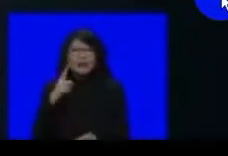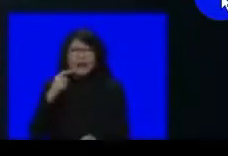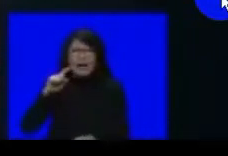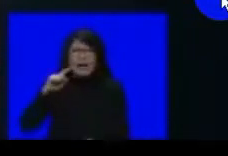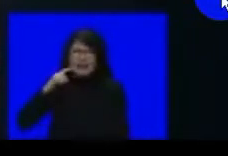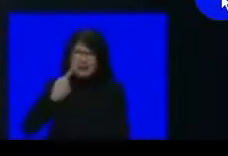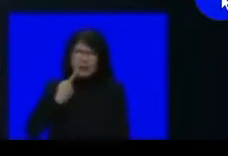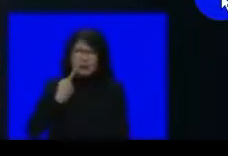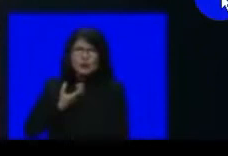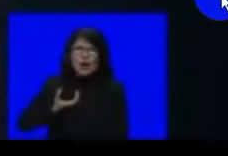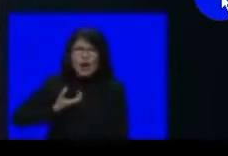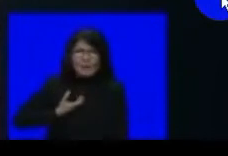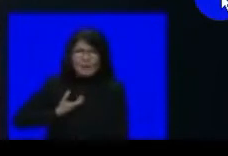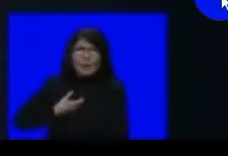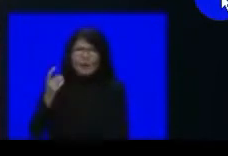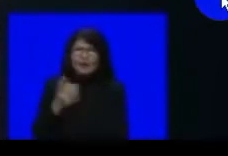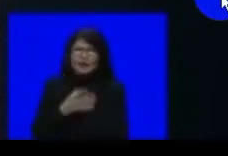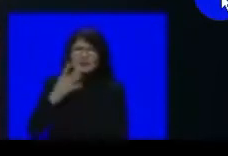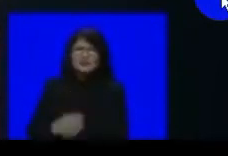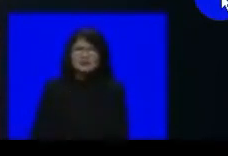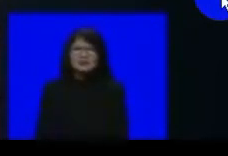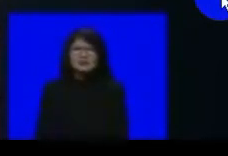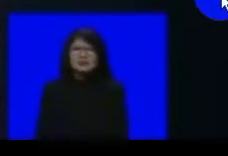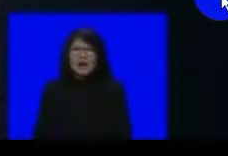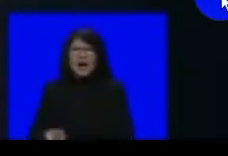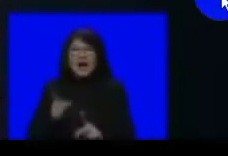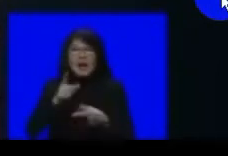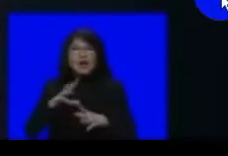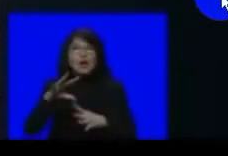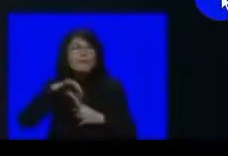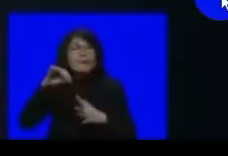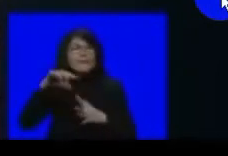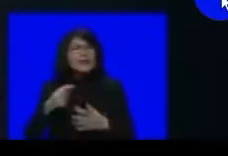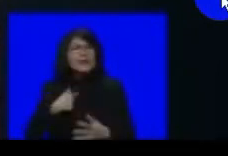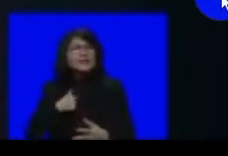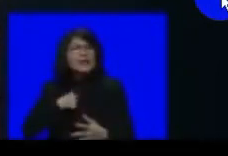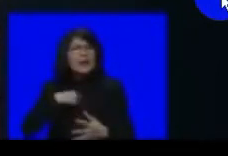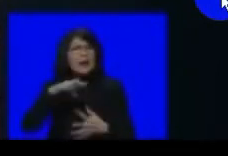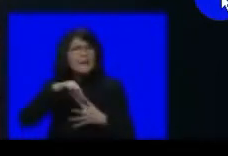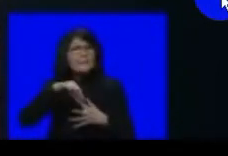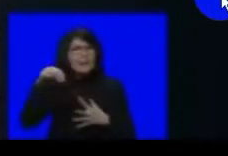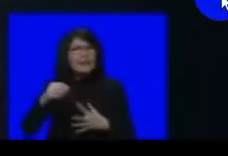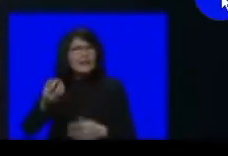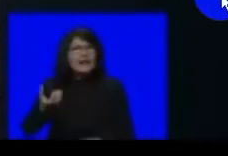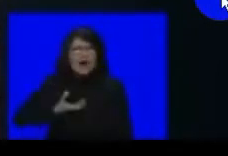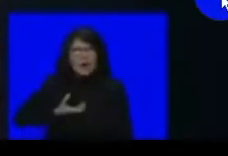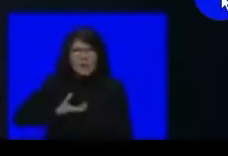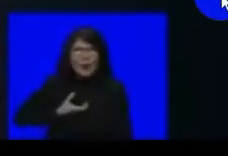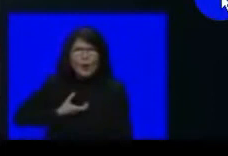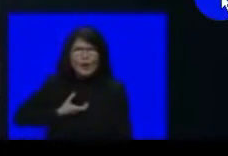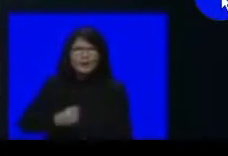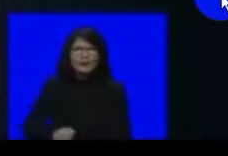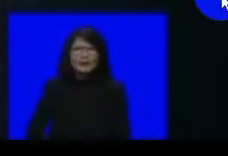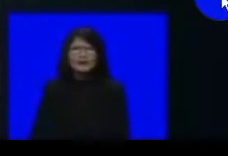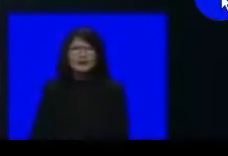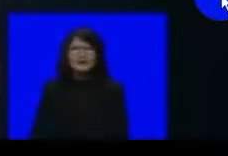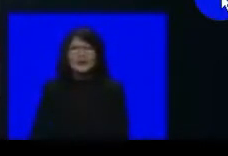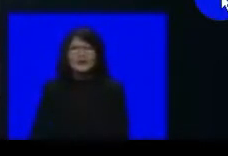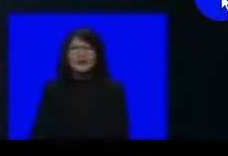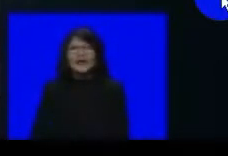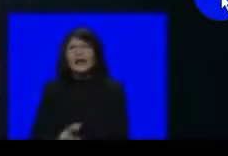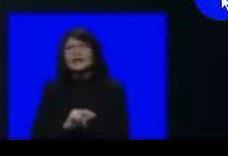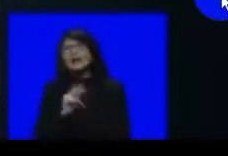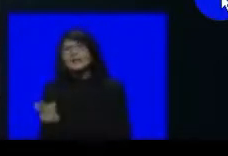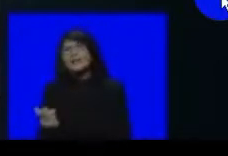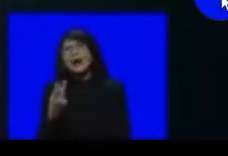kesungguhan, ada kemauan keras. Ini sangat bagus. Tetapi kalau memilih, saya lebih memilih ada kemauan keras dulu daripada ada uang